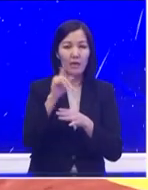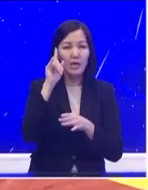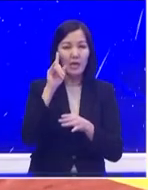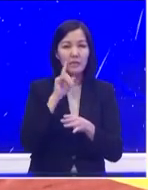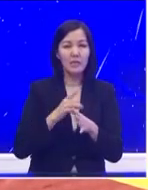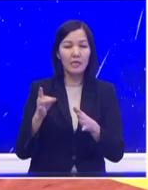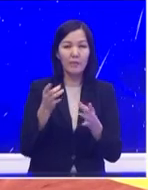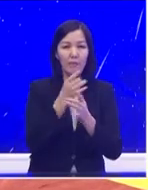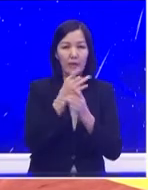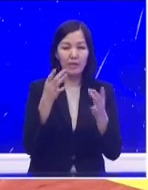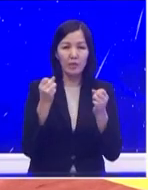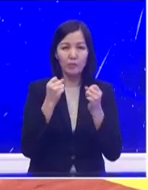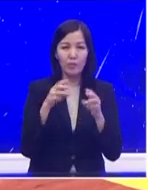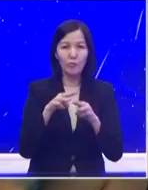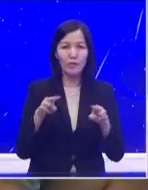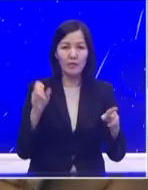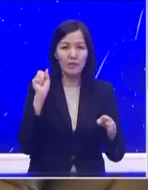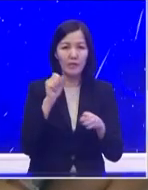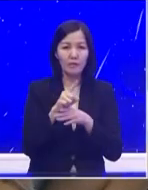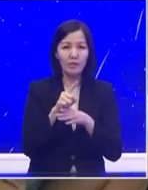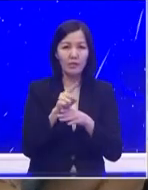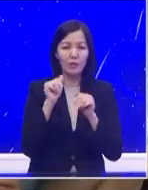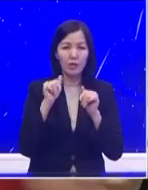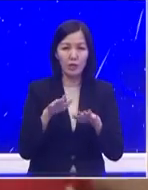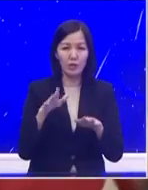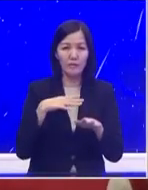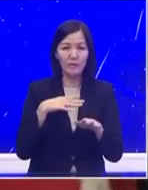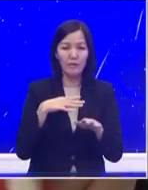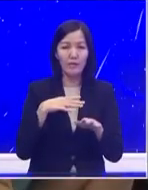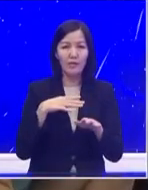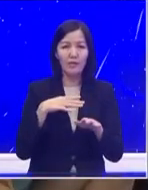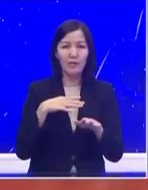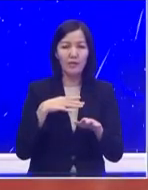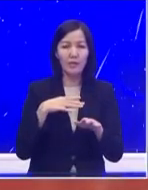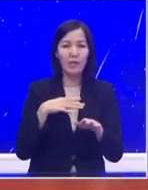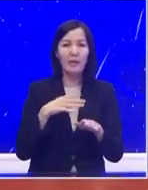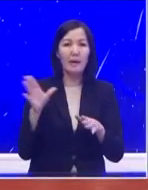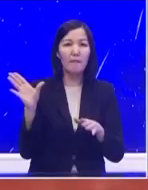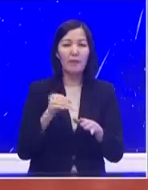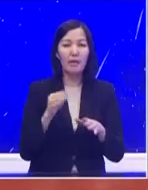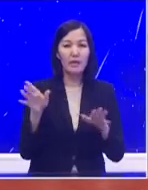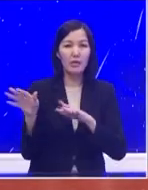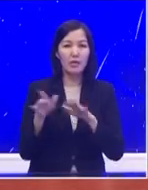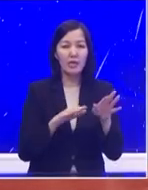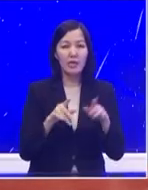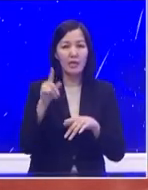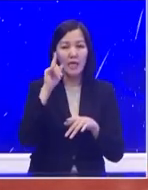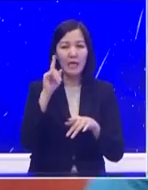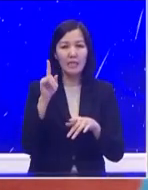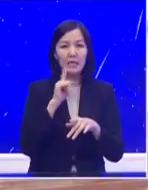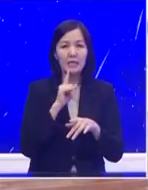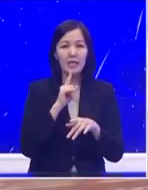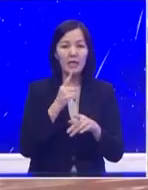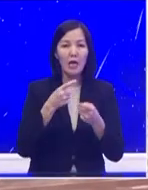Қазақстан Республикасы мәдениет және спорт министрлігінің тапсырмасына орай шығарылған шешім. Яғни барлық